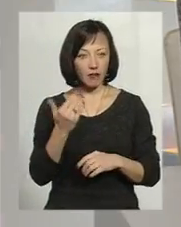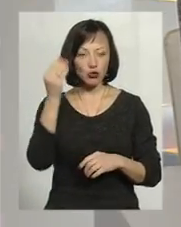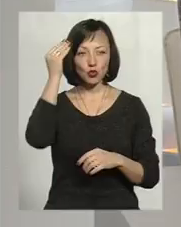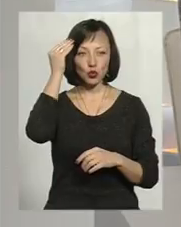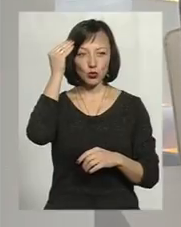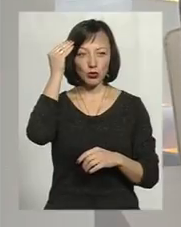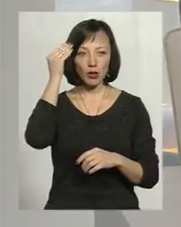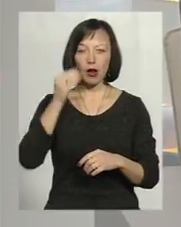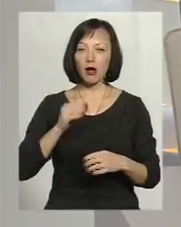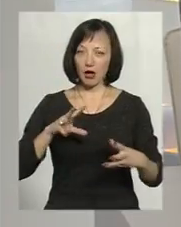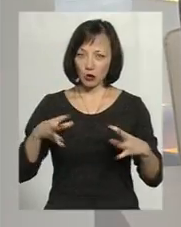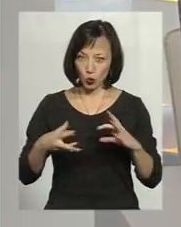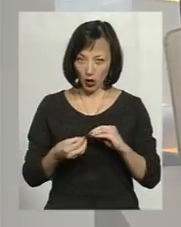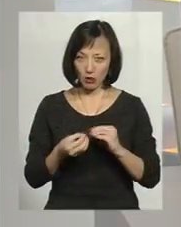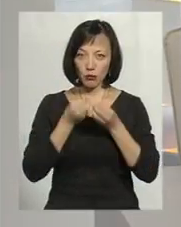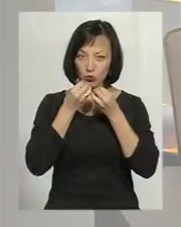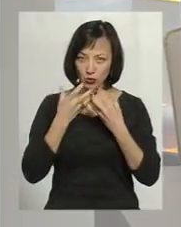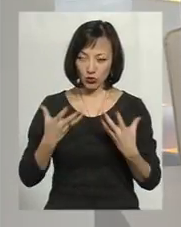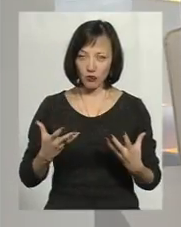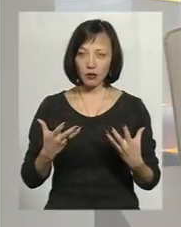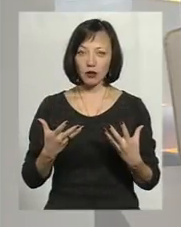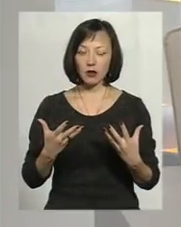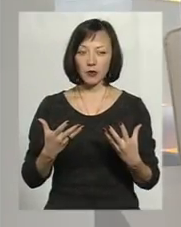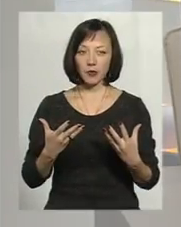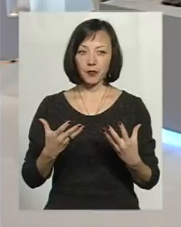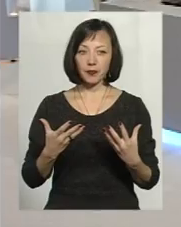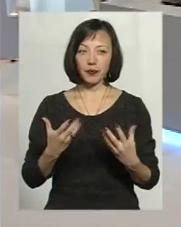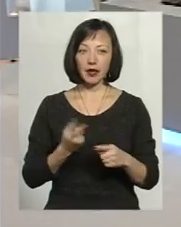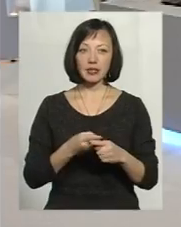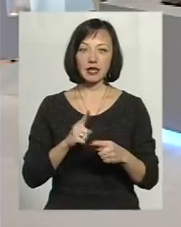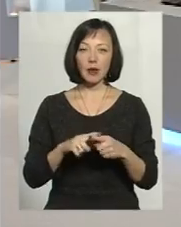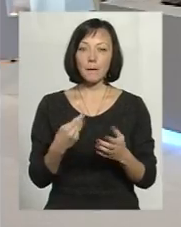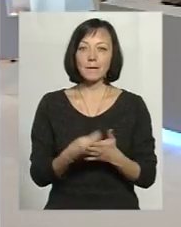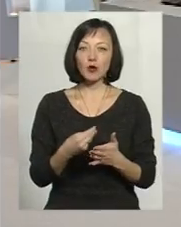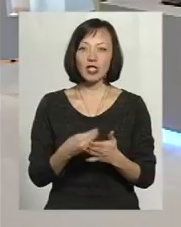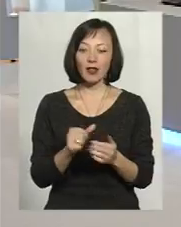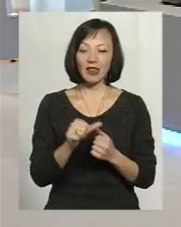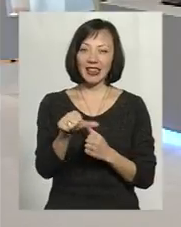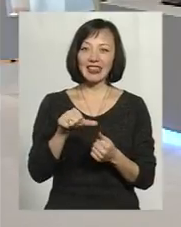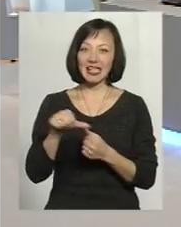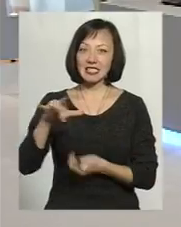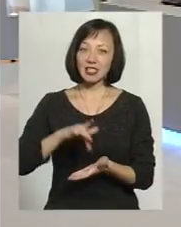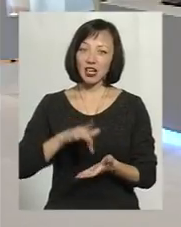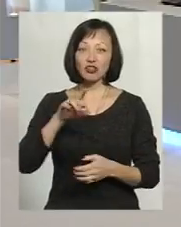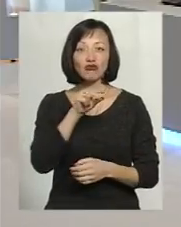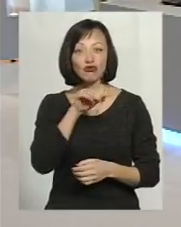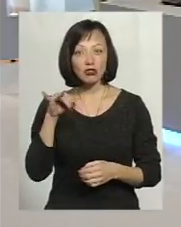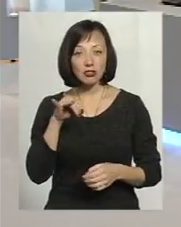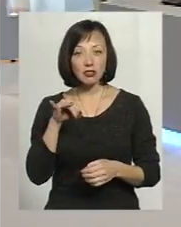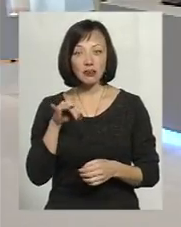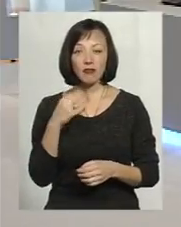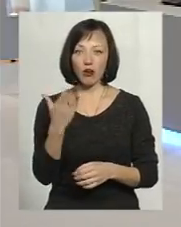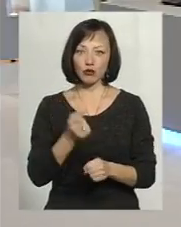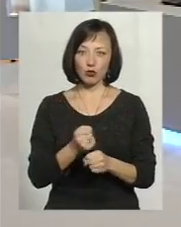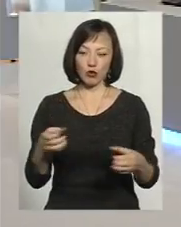думку, наслідок, позитивний наслідок тієї бюджетної децентралізації, чи все ж таки роботи